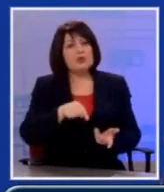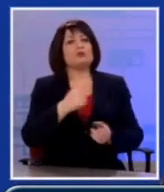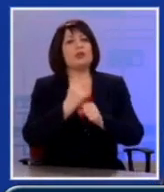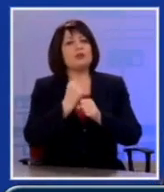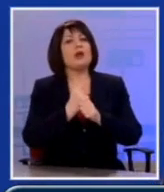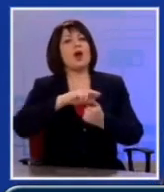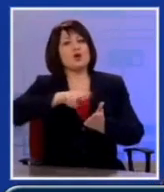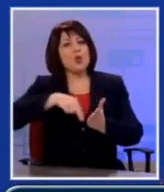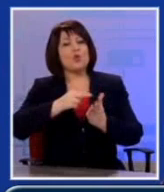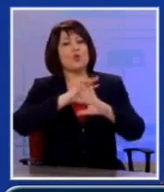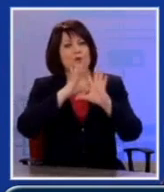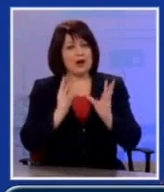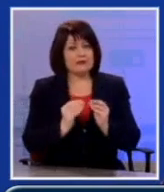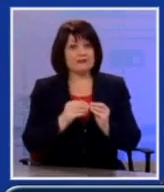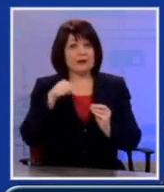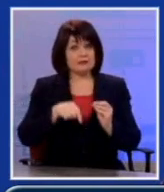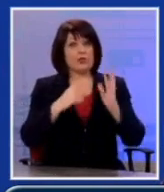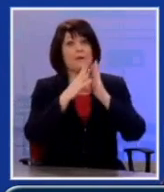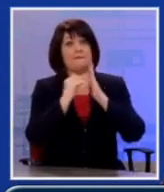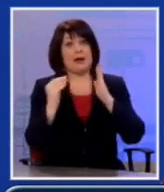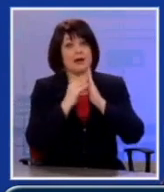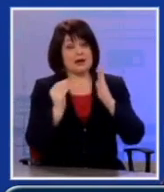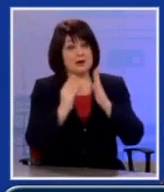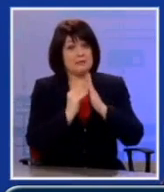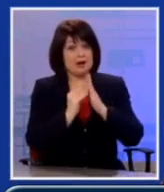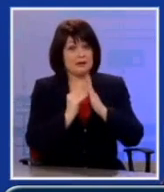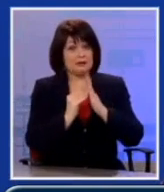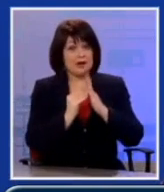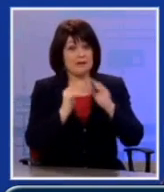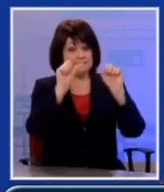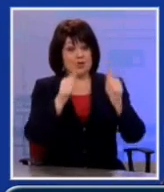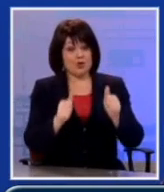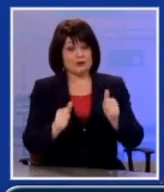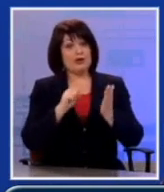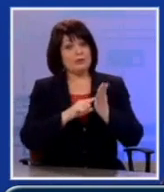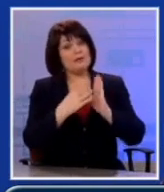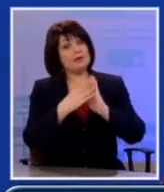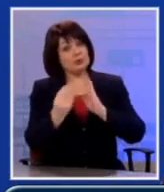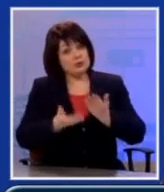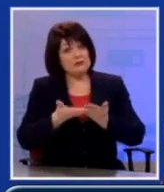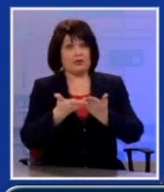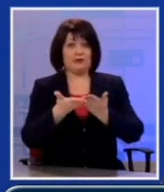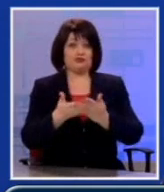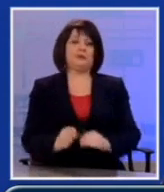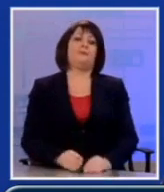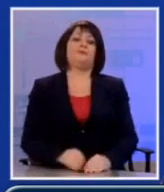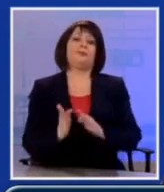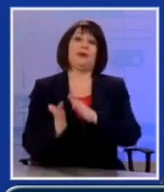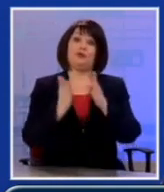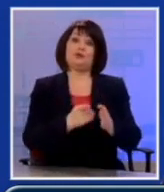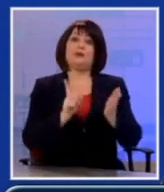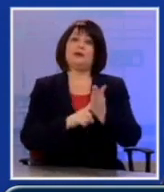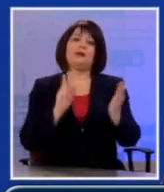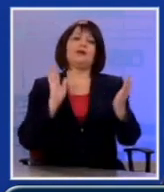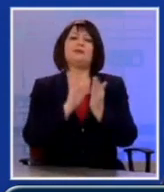τους ρόλο, και αυτό το παράδειγμα και υπόδειγμα πρέπει να ενισχυθεί. Από την άλλη, πρέπει να